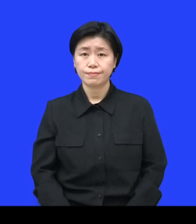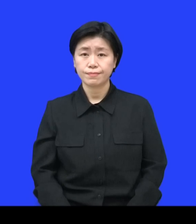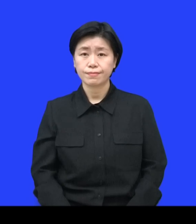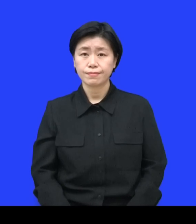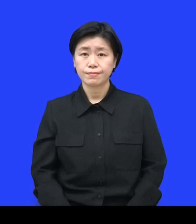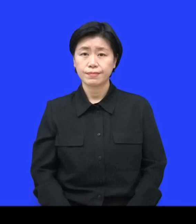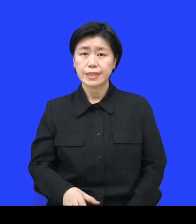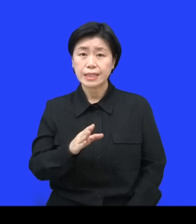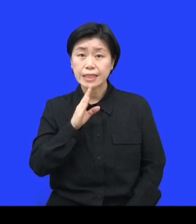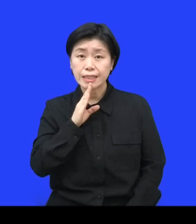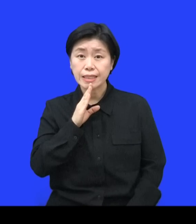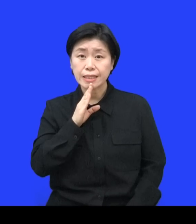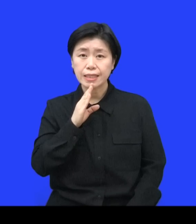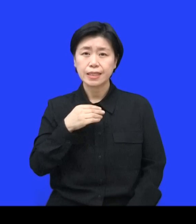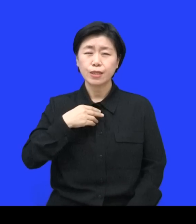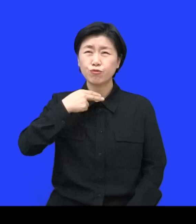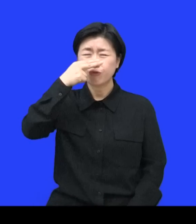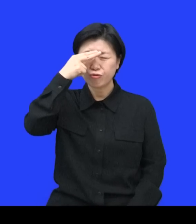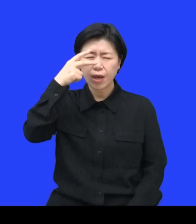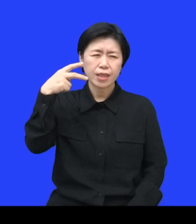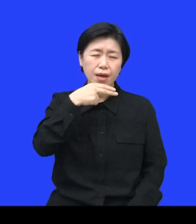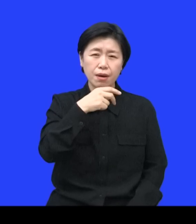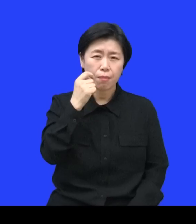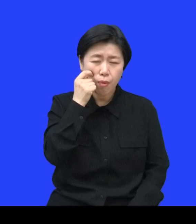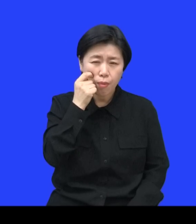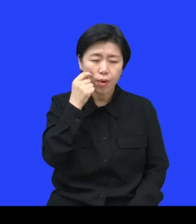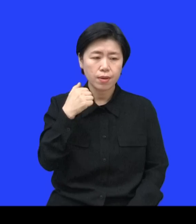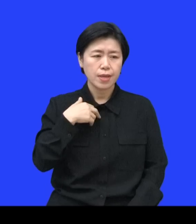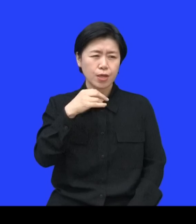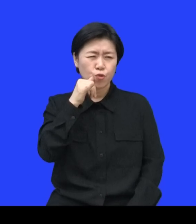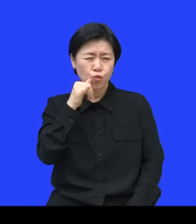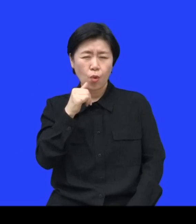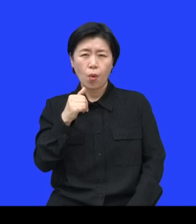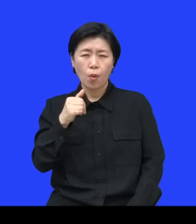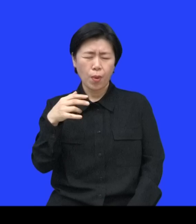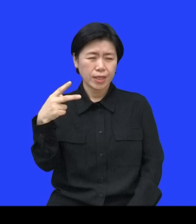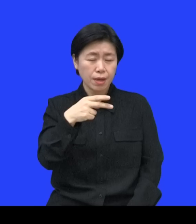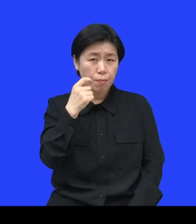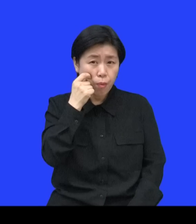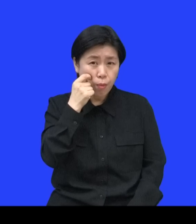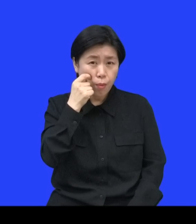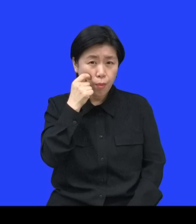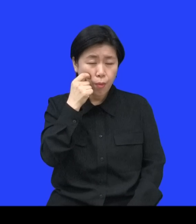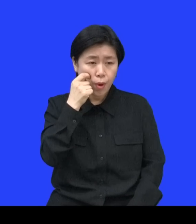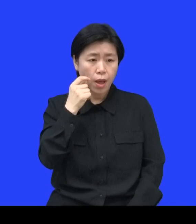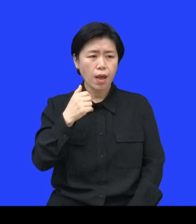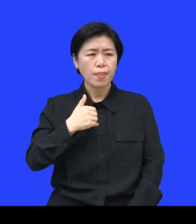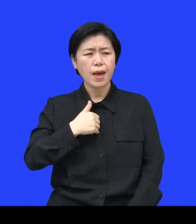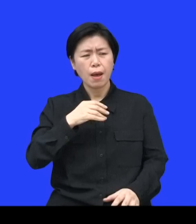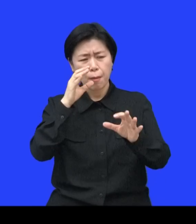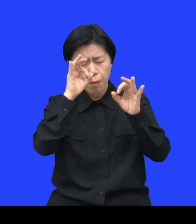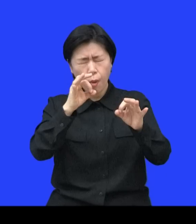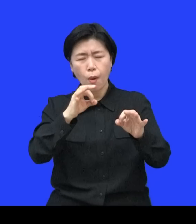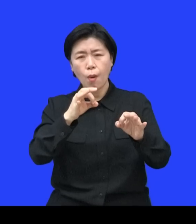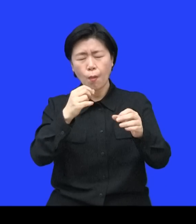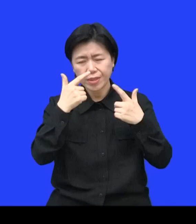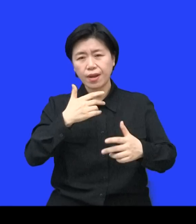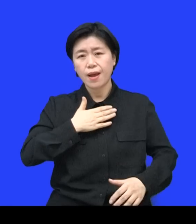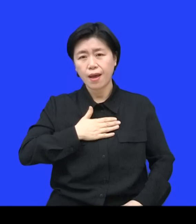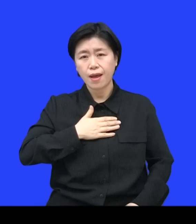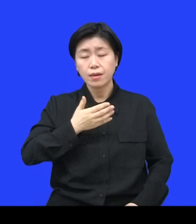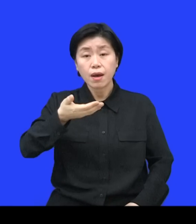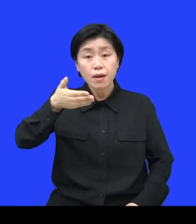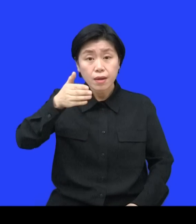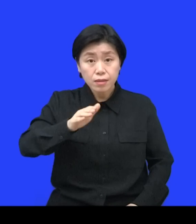못 끊을 거야. 절대 이 중독 절대 못 벗어나. 내 마음이 그 확신이 있거든요. 근데 확신이 있어도 동시에 고백은